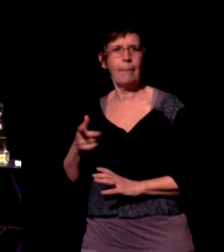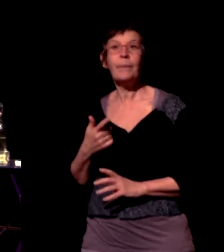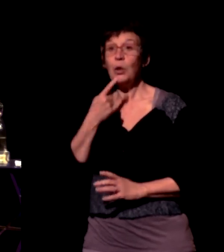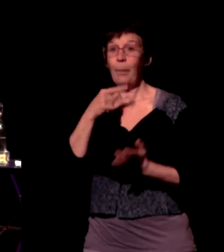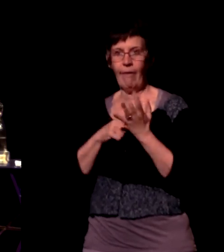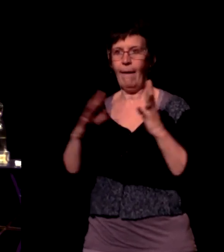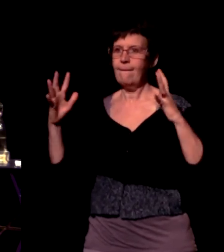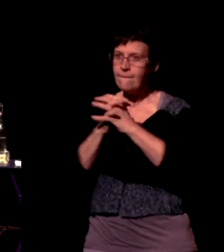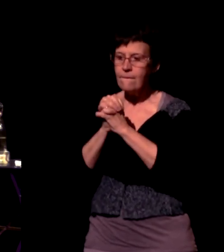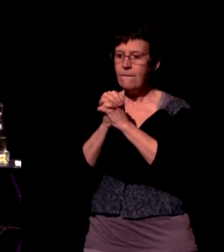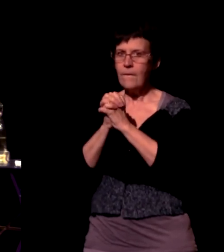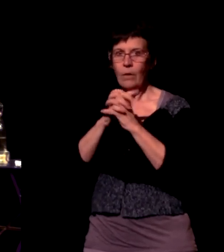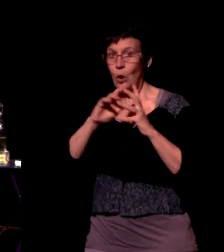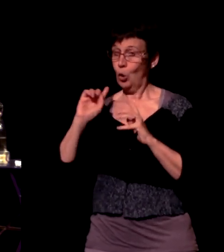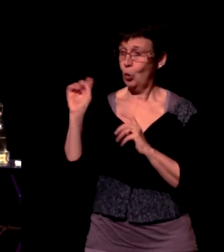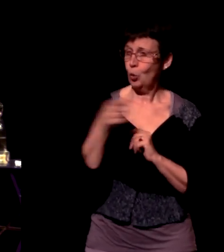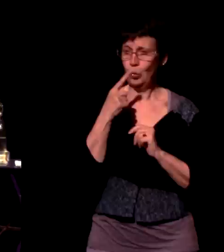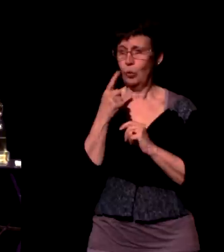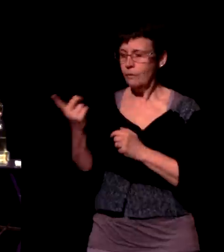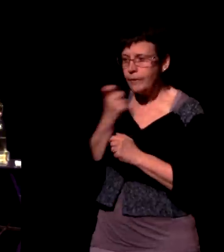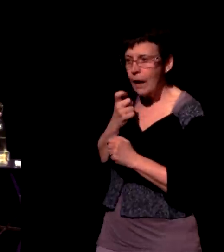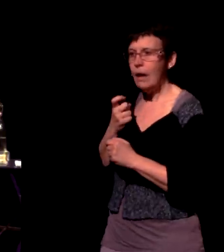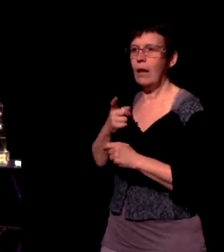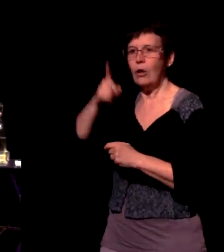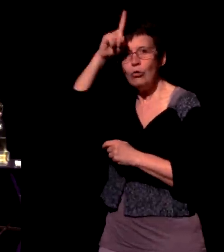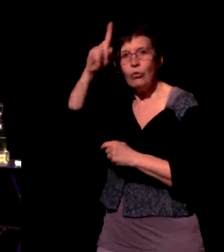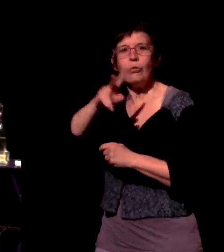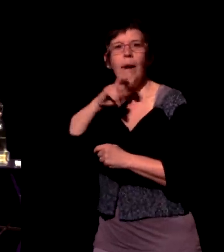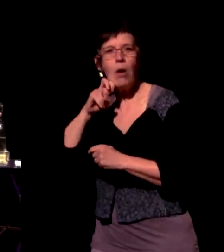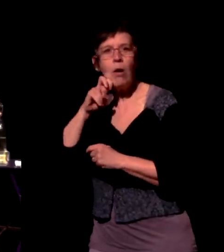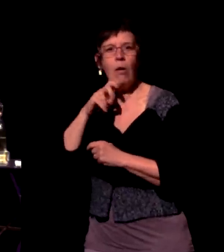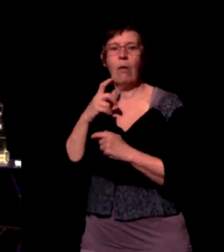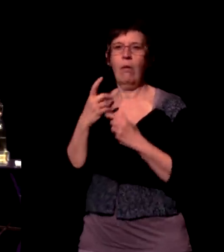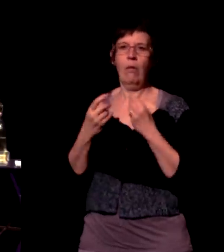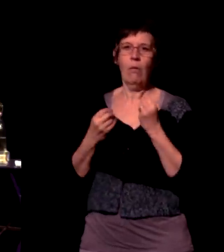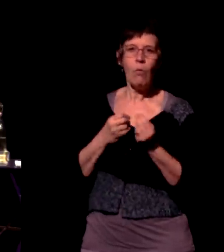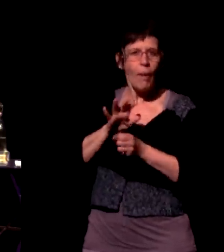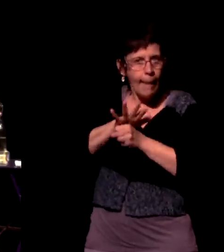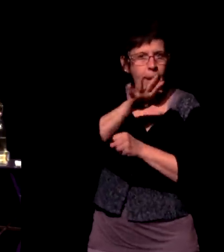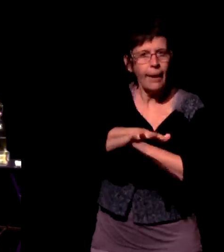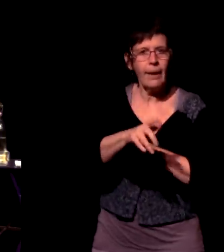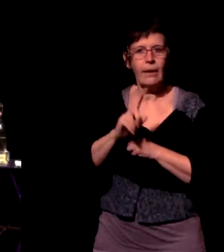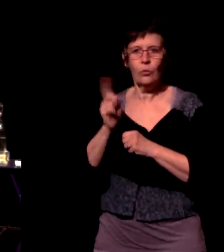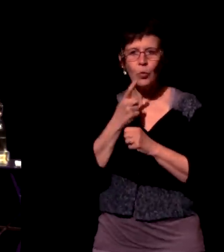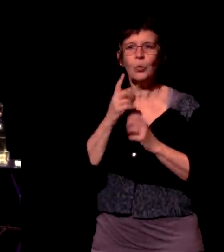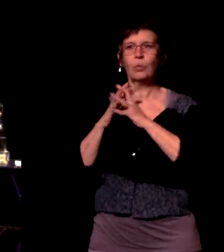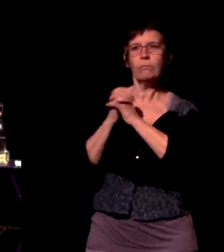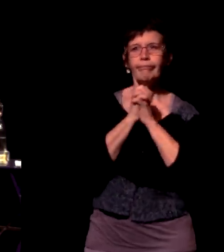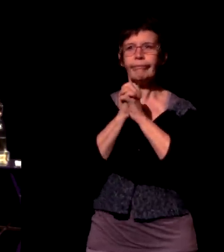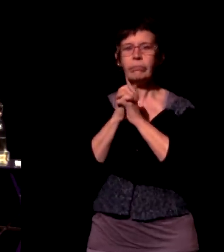tous des juifs allemands, nous sommes tous des enfants d'immigrés, nous sommes tous... Et elle me dit non. Elle me dit non, tu peux pas dire « nous sommes